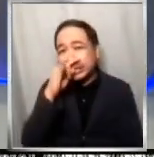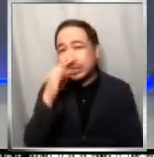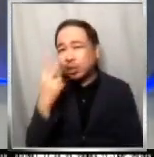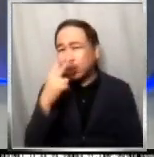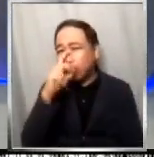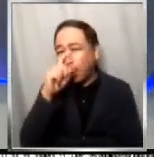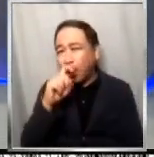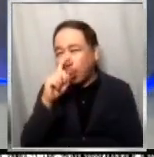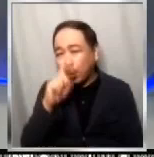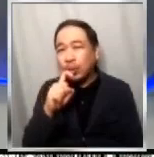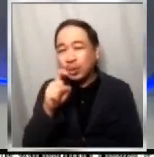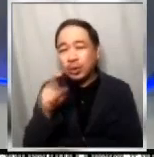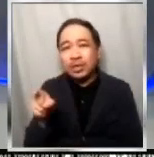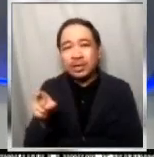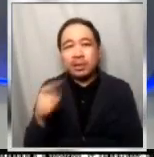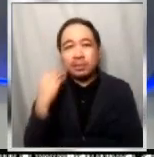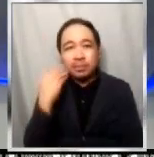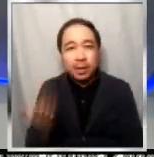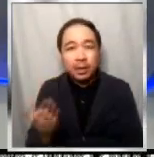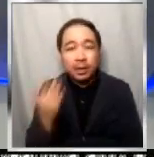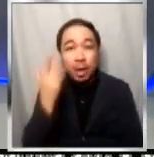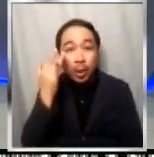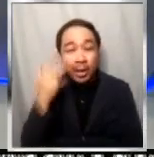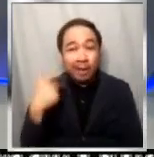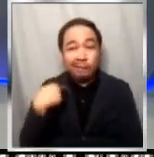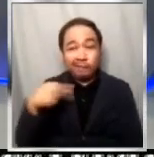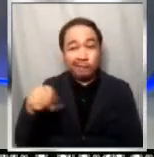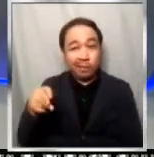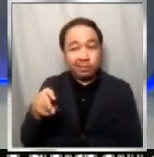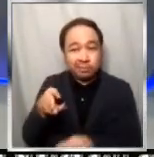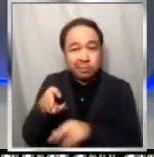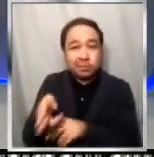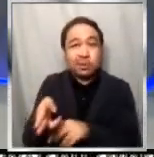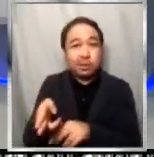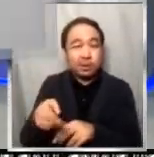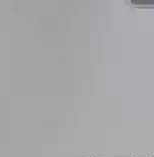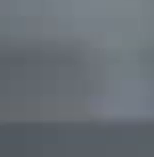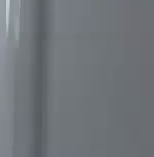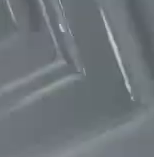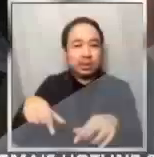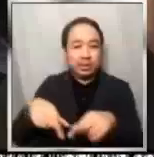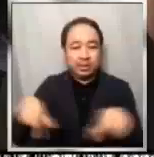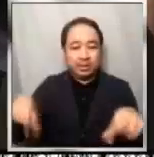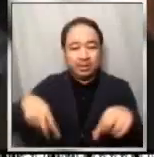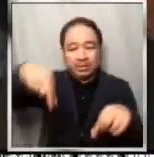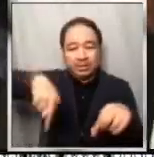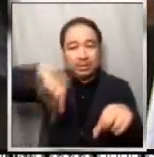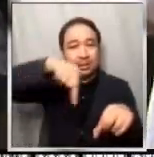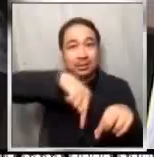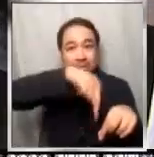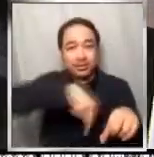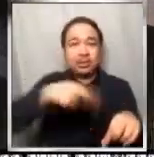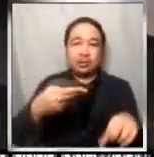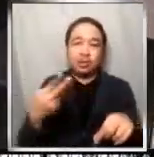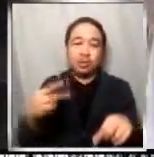nagsaksak ng kutsara sa extension cord. Narito po ang pagtutok ni Ivan Mayrin.